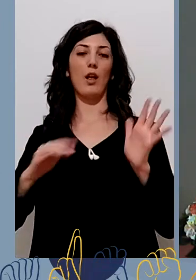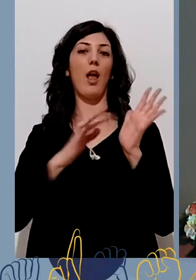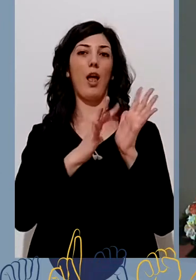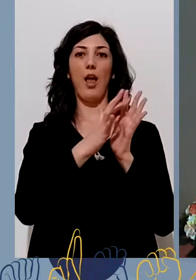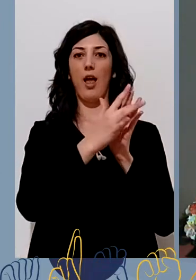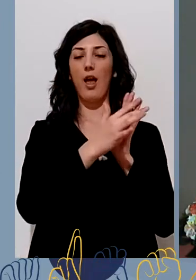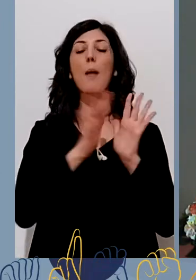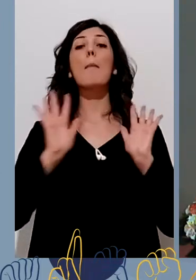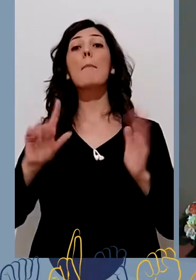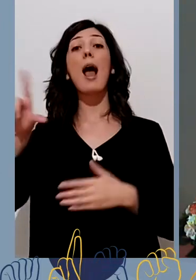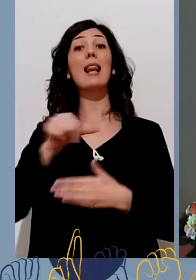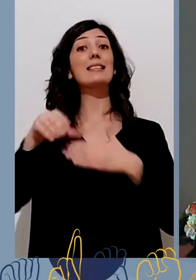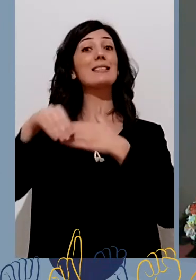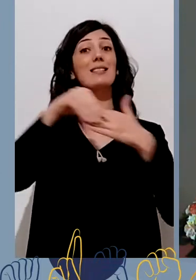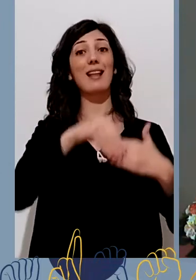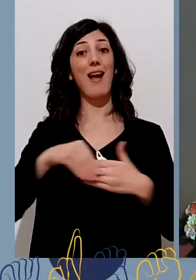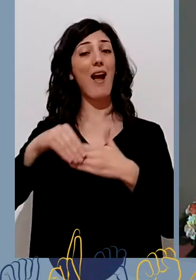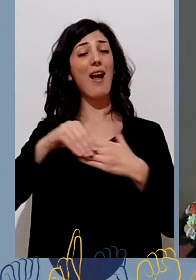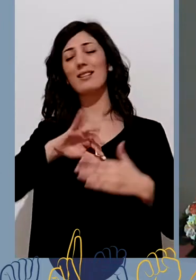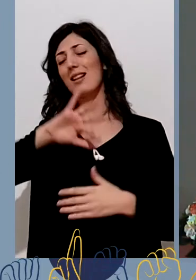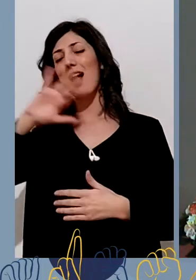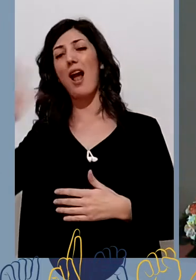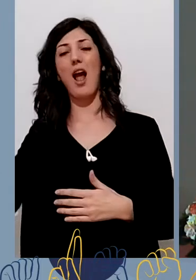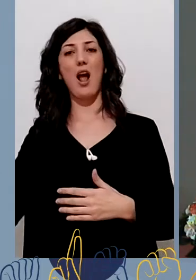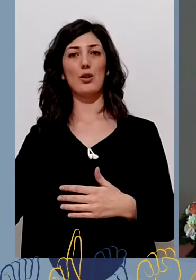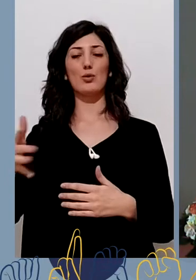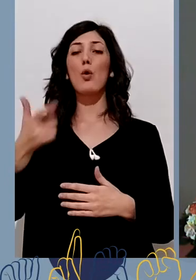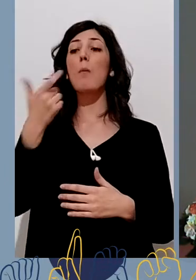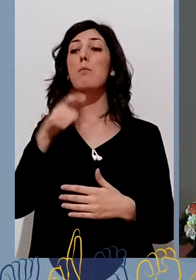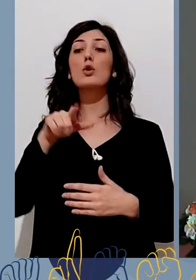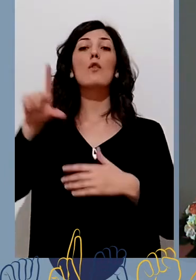tattile si adatta al tatto la LIS